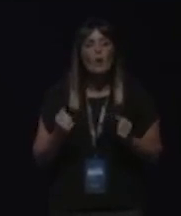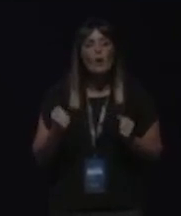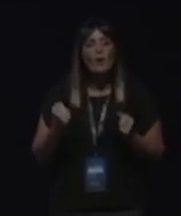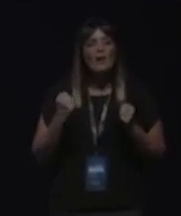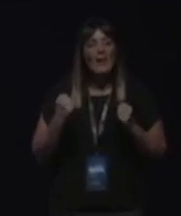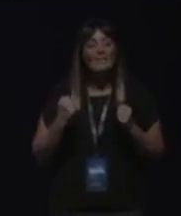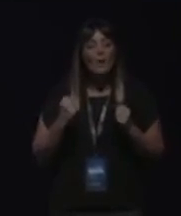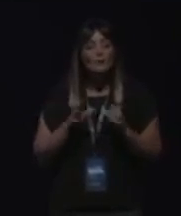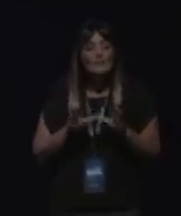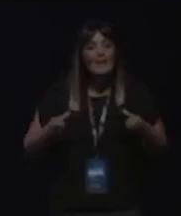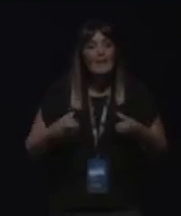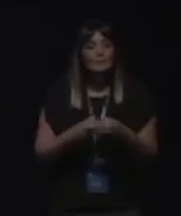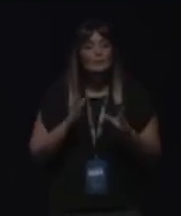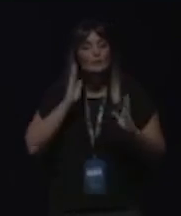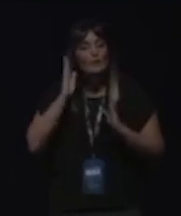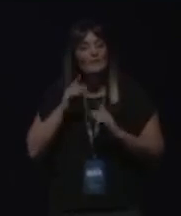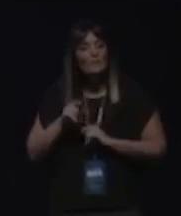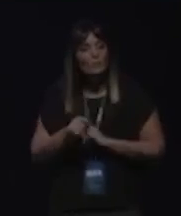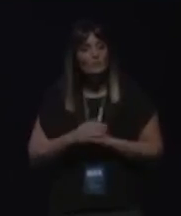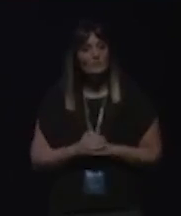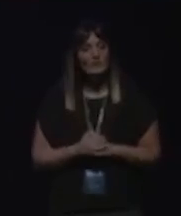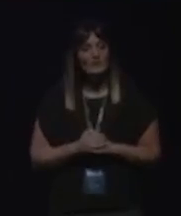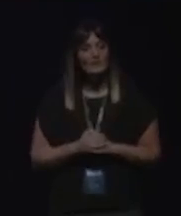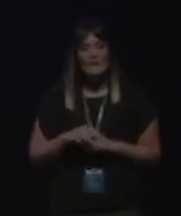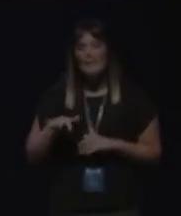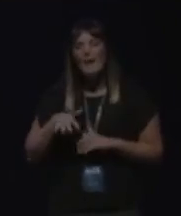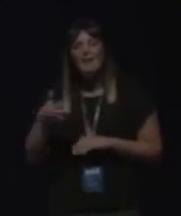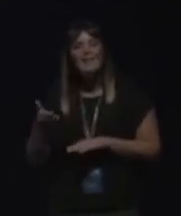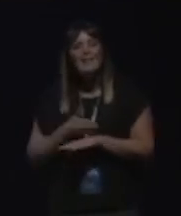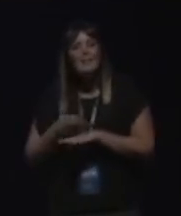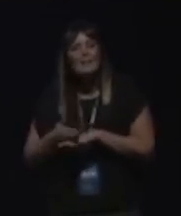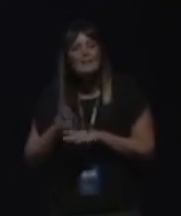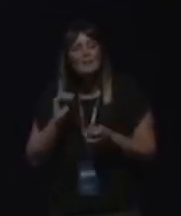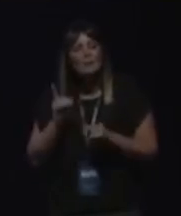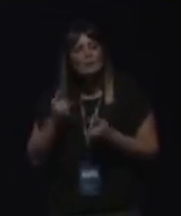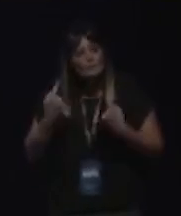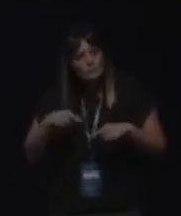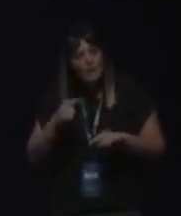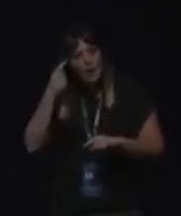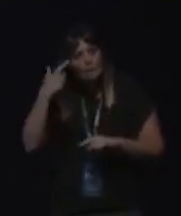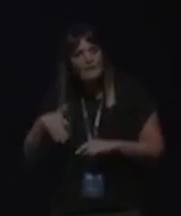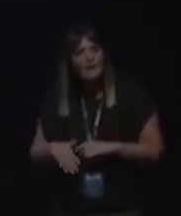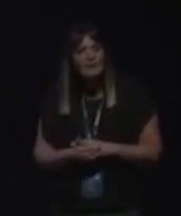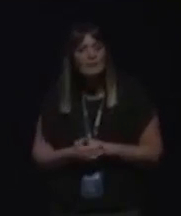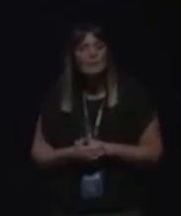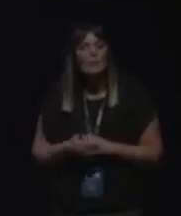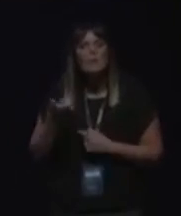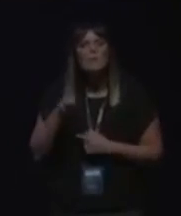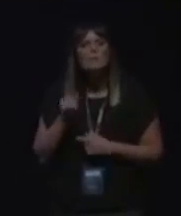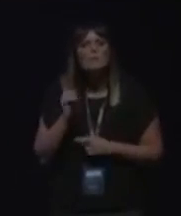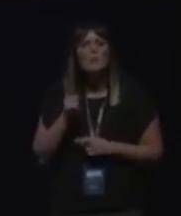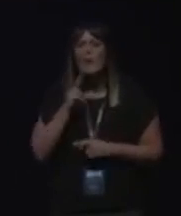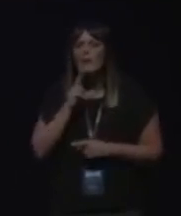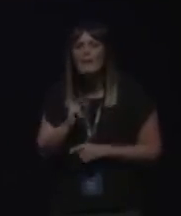delle associazioni mafiose. Ma questo gli altri partiti politici lo sanno? Perché non ne